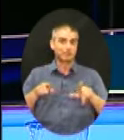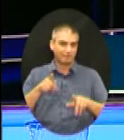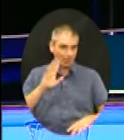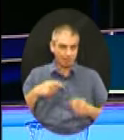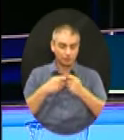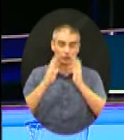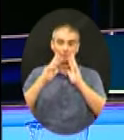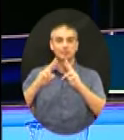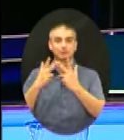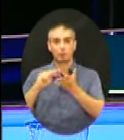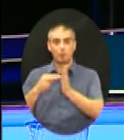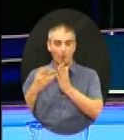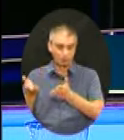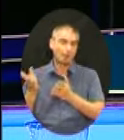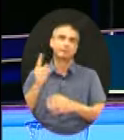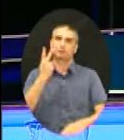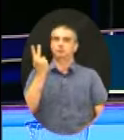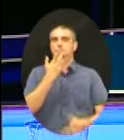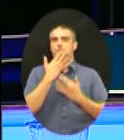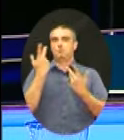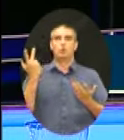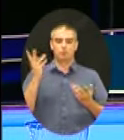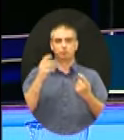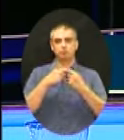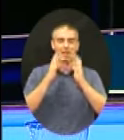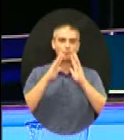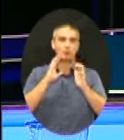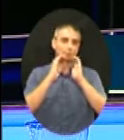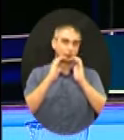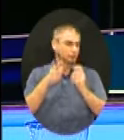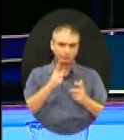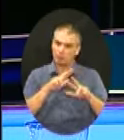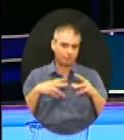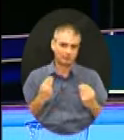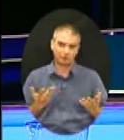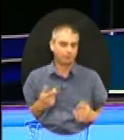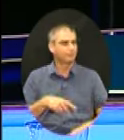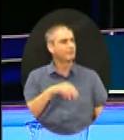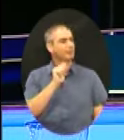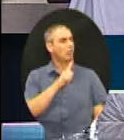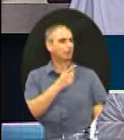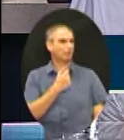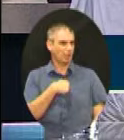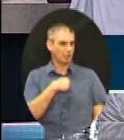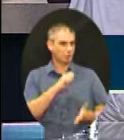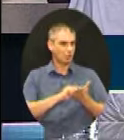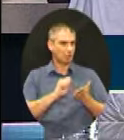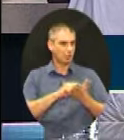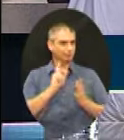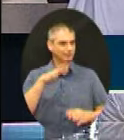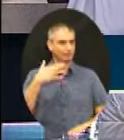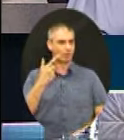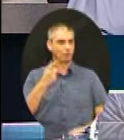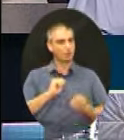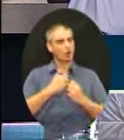לגבי אימון הציבור בפוליטיקה ובוודאי לגבי אמון הציבור בתקשורת זה לא מצב טוב אמנון לד האם אנחנו כעיתונאים צריכים להיות